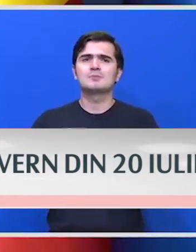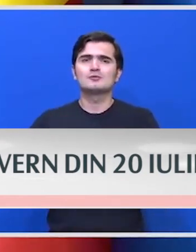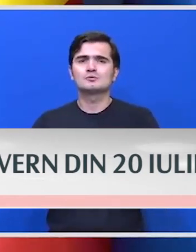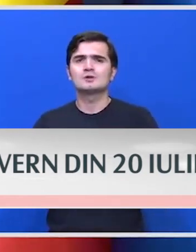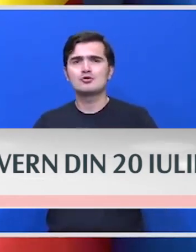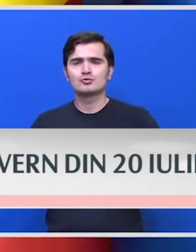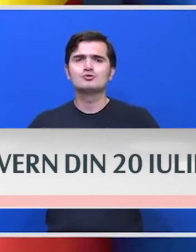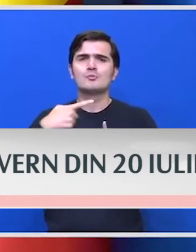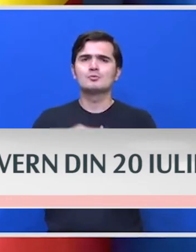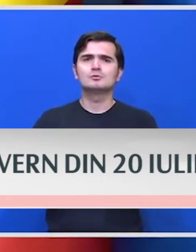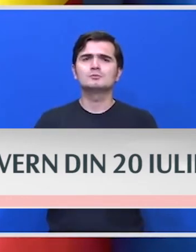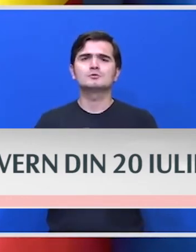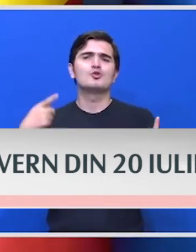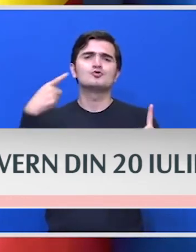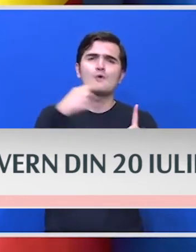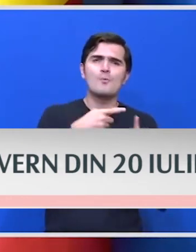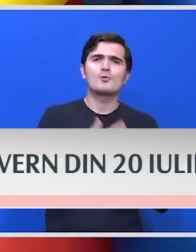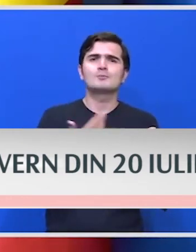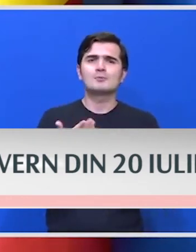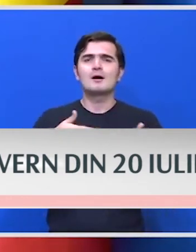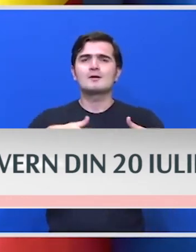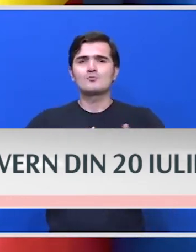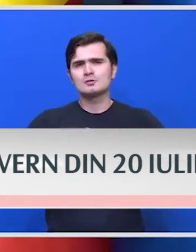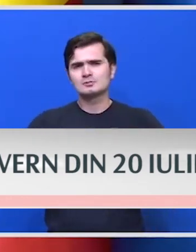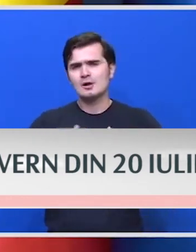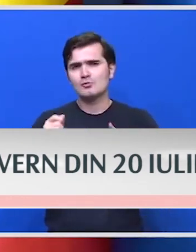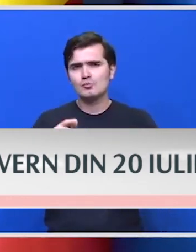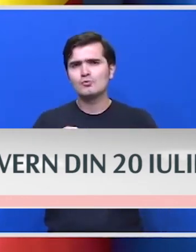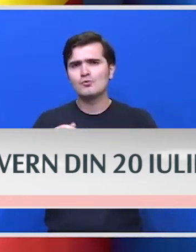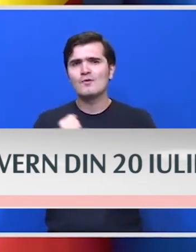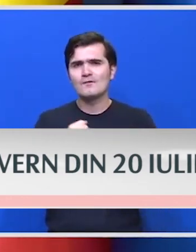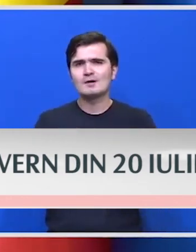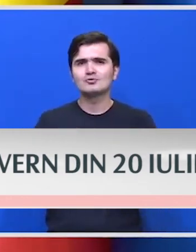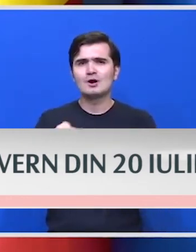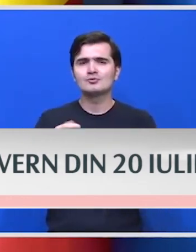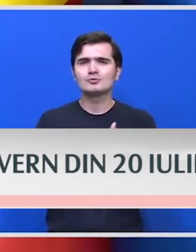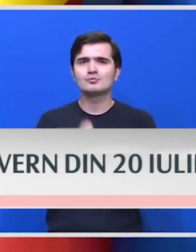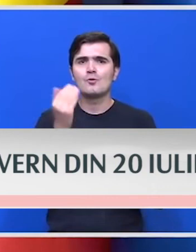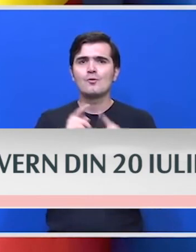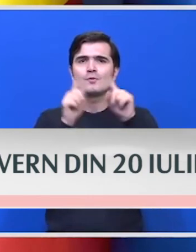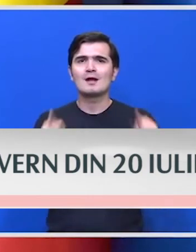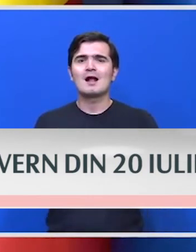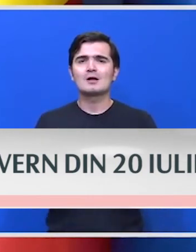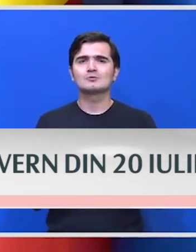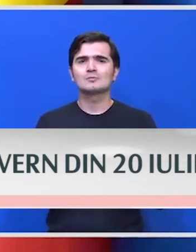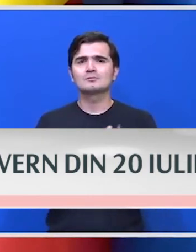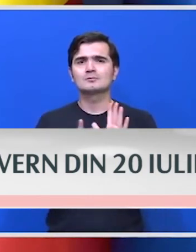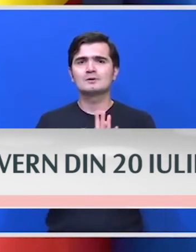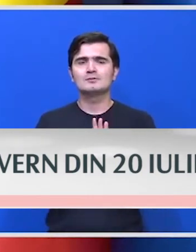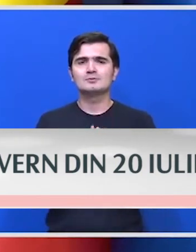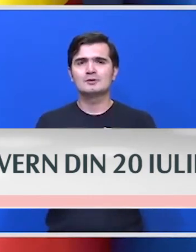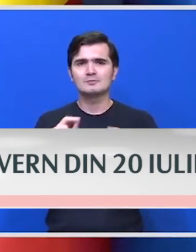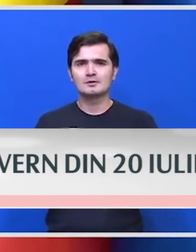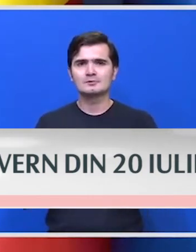și scopurile pentru care Ministerul face acest nou cadru privind legile educației.